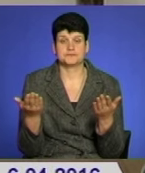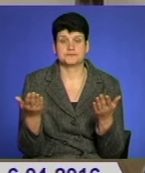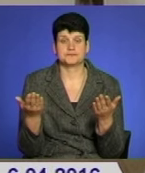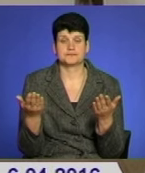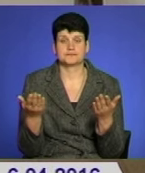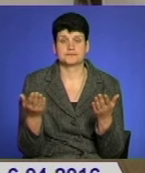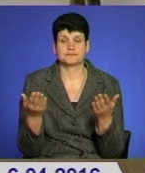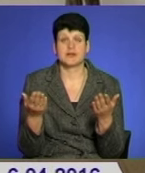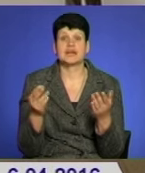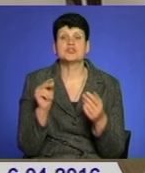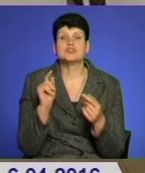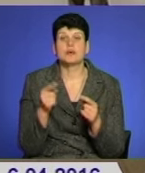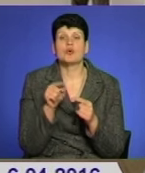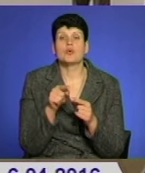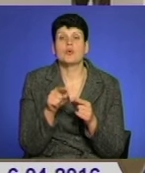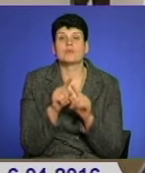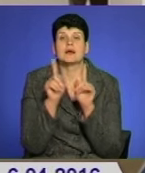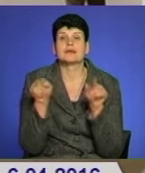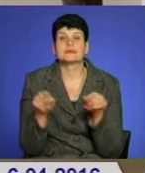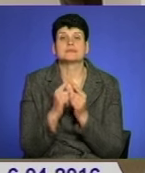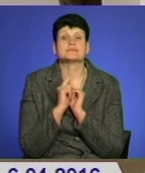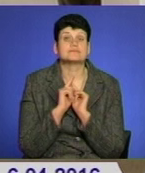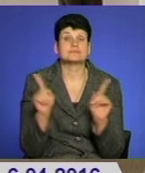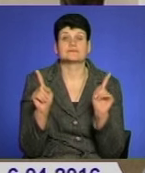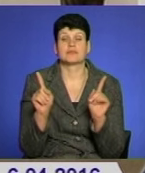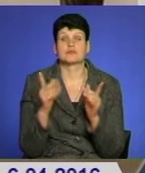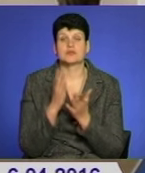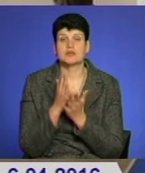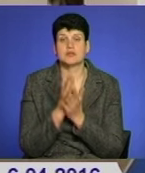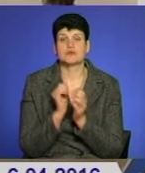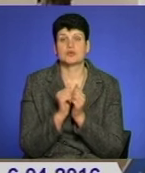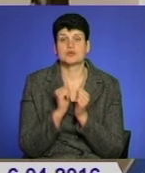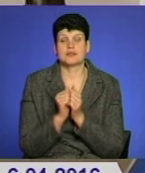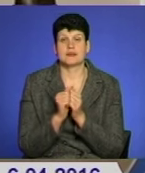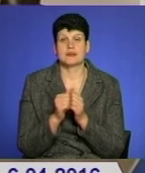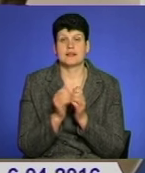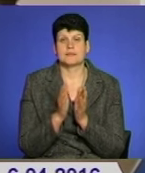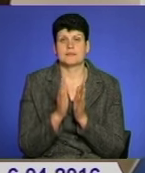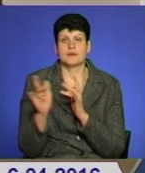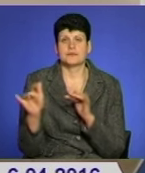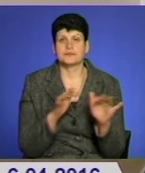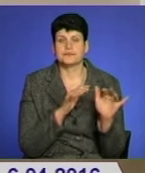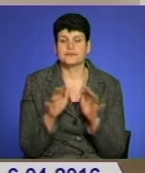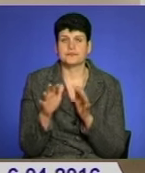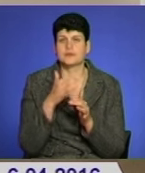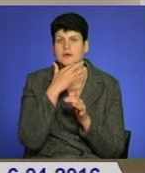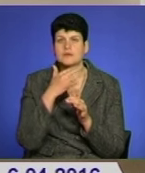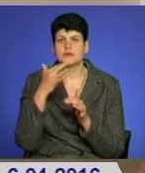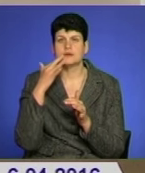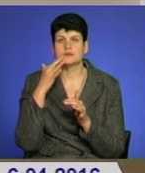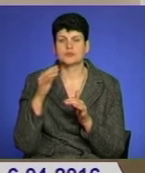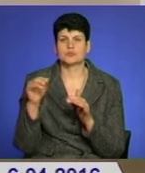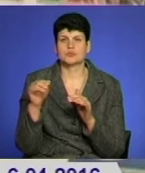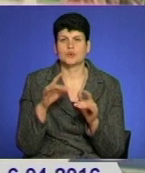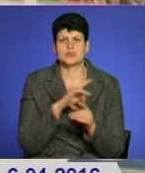Чим його полотна характерні, що присутня у кожній картині експресія, динаміка, надзвичайний такий рух